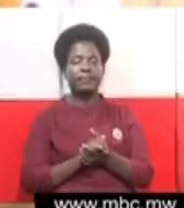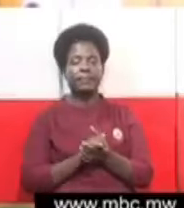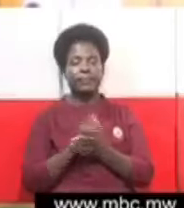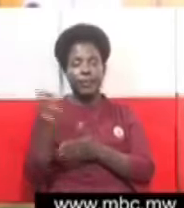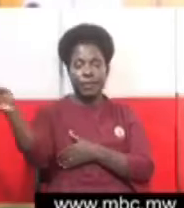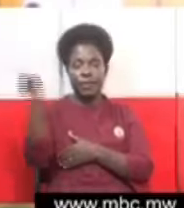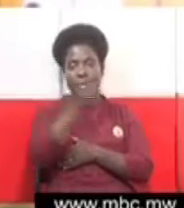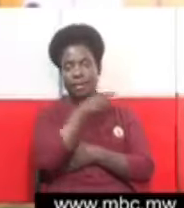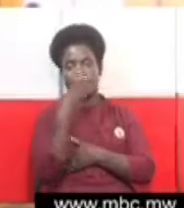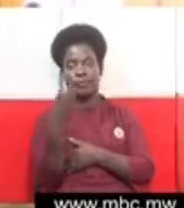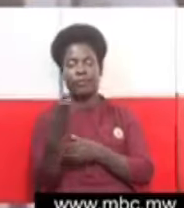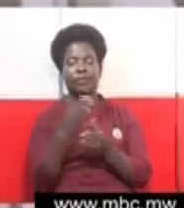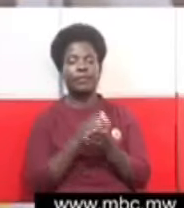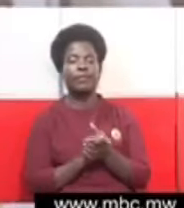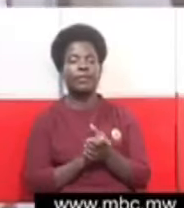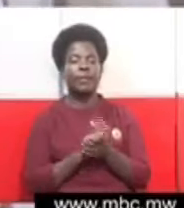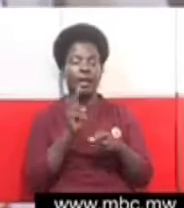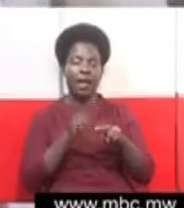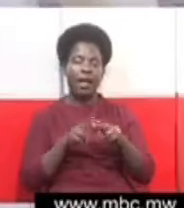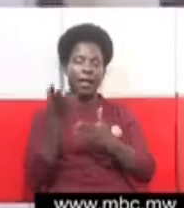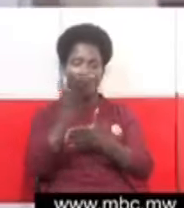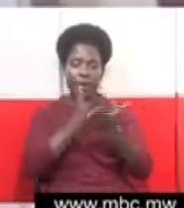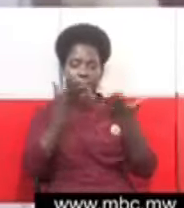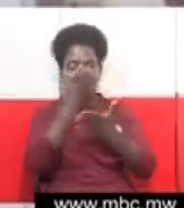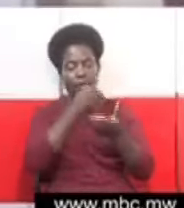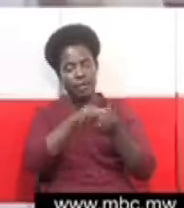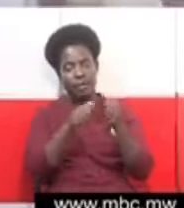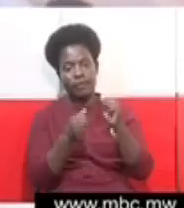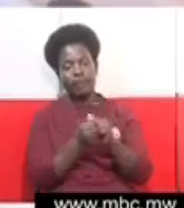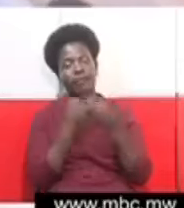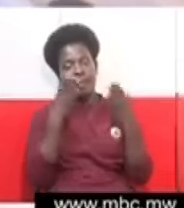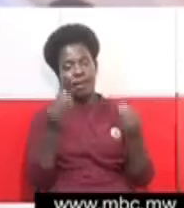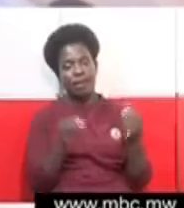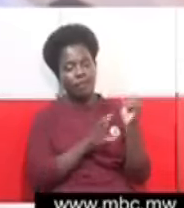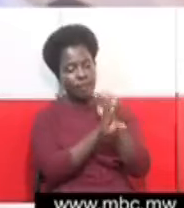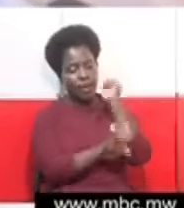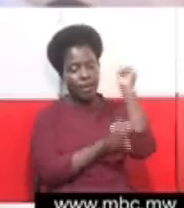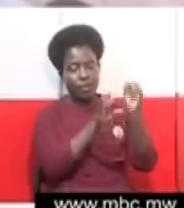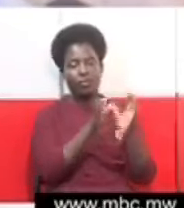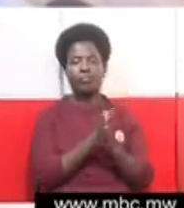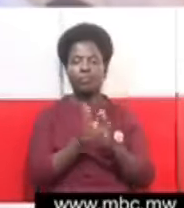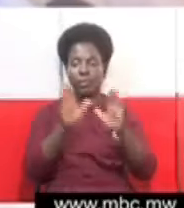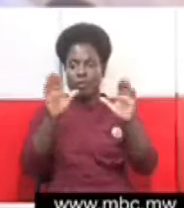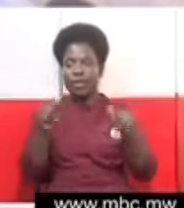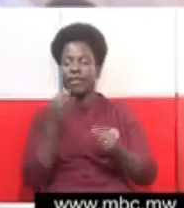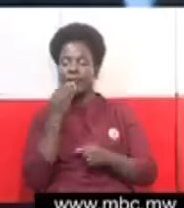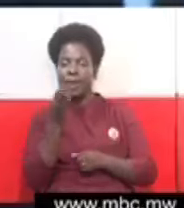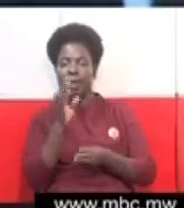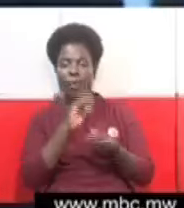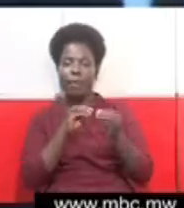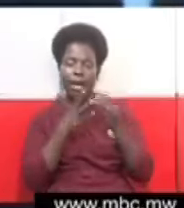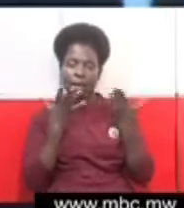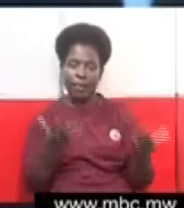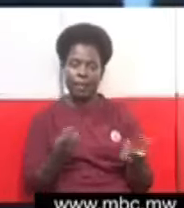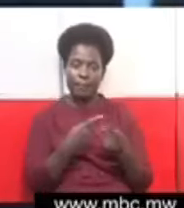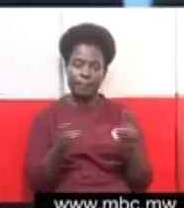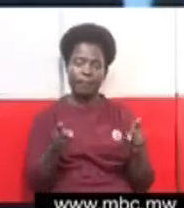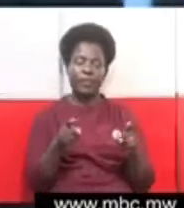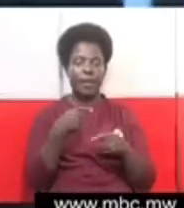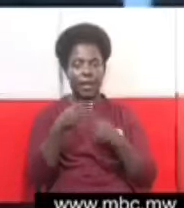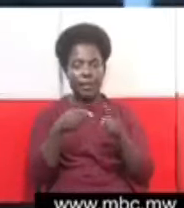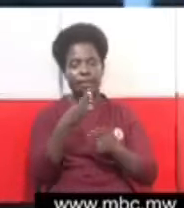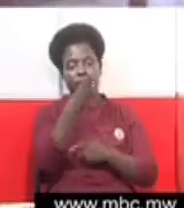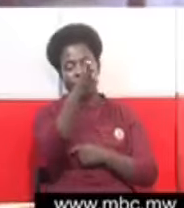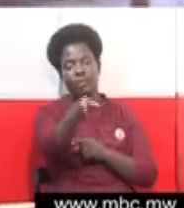anayiwa aepiskopiwa akhala kukambirana za mavuto omwe alipo m'maikowa kupeza mayankho ake komanso mmene angapititsire patsogolo utumiki